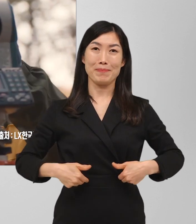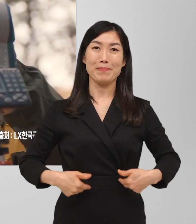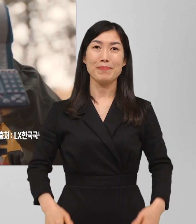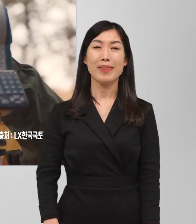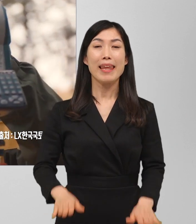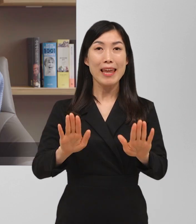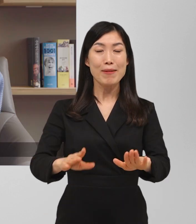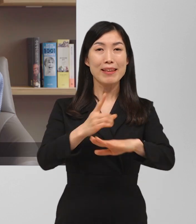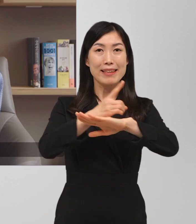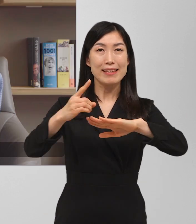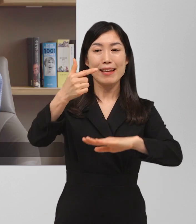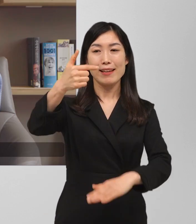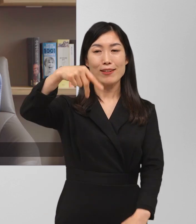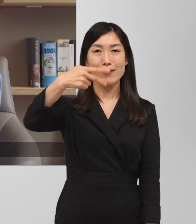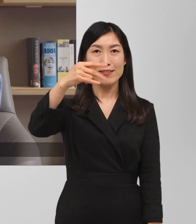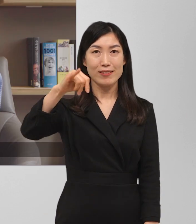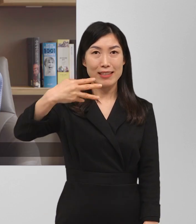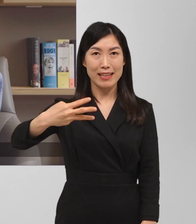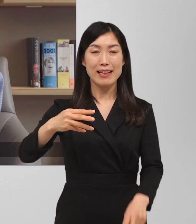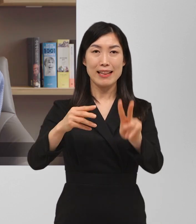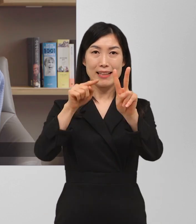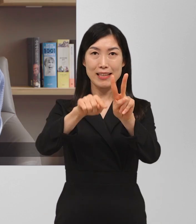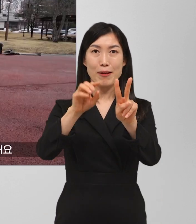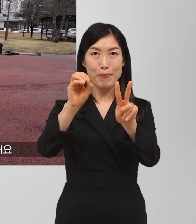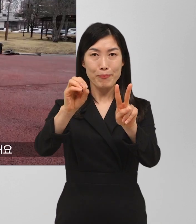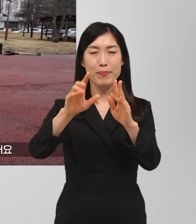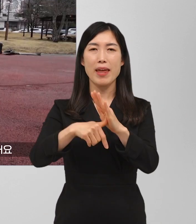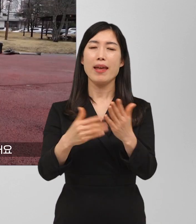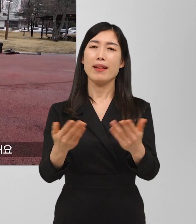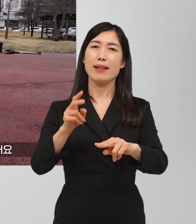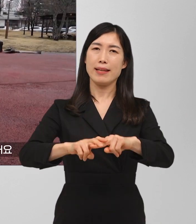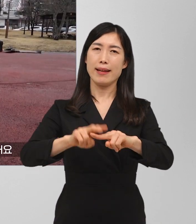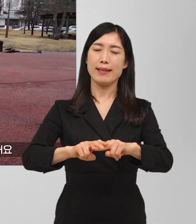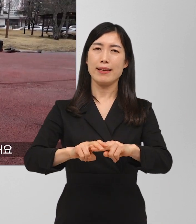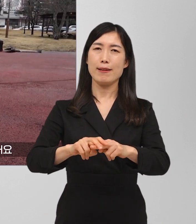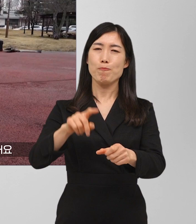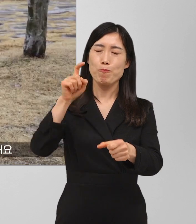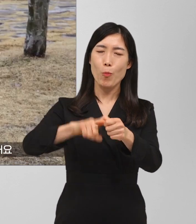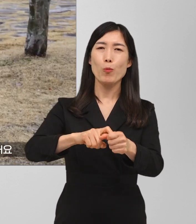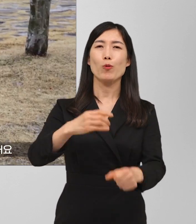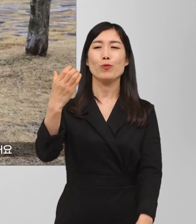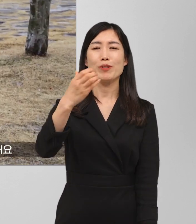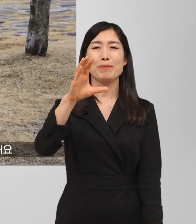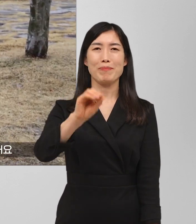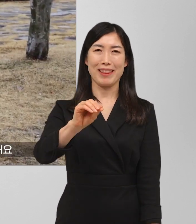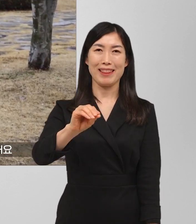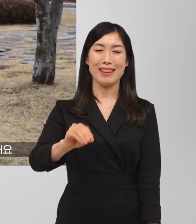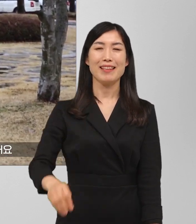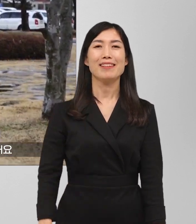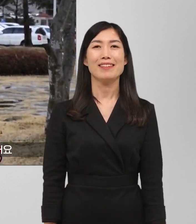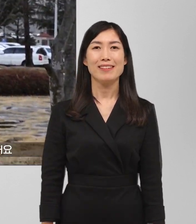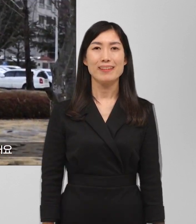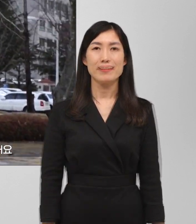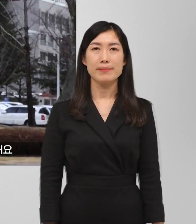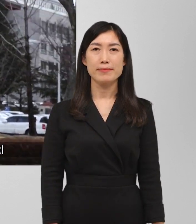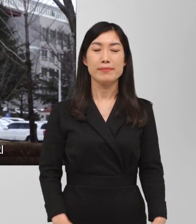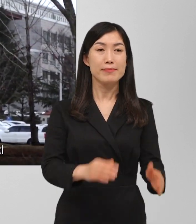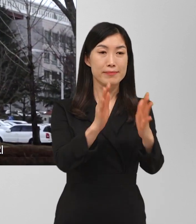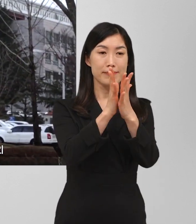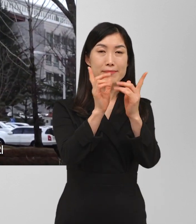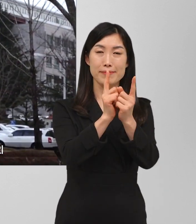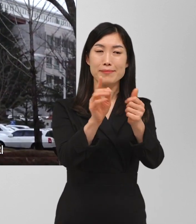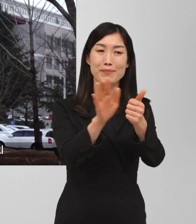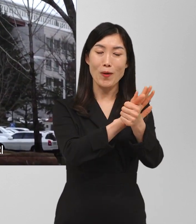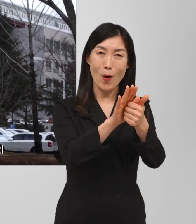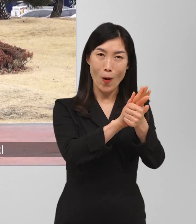전문가들이 필요합니다. 이번에 디지털 뉴딜 2.0에서는 실제로 우리가 90만 개 일자리를 창출을 하는 부분에 목표가 있어요.